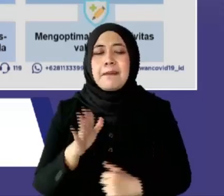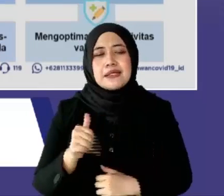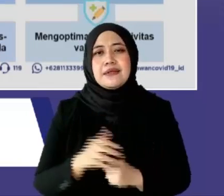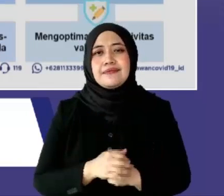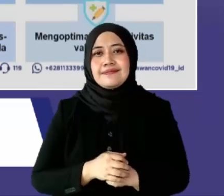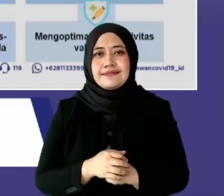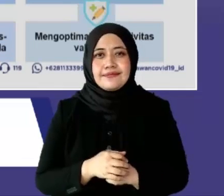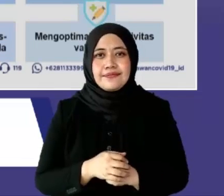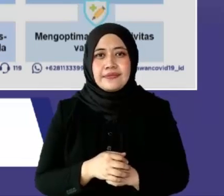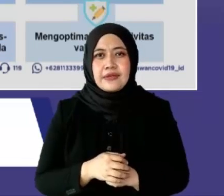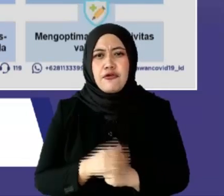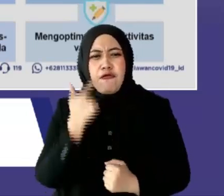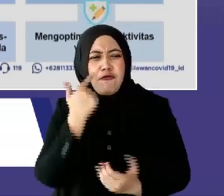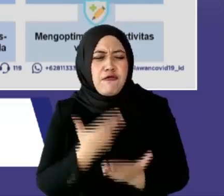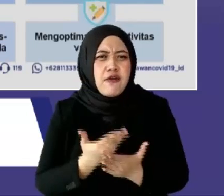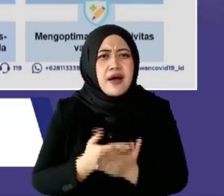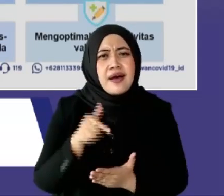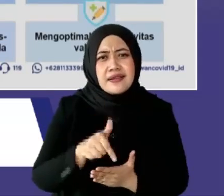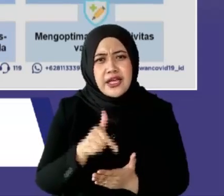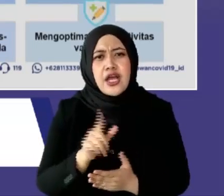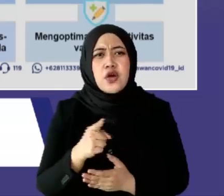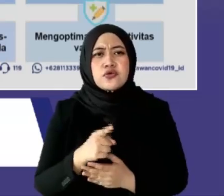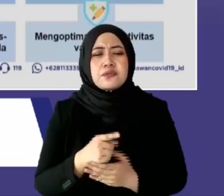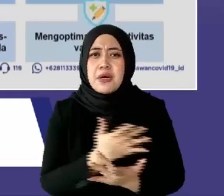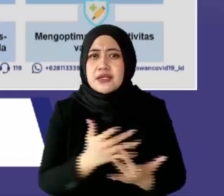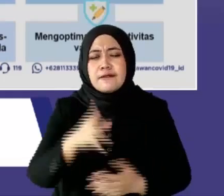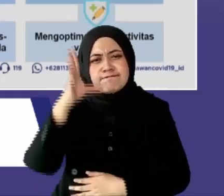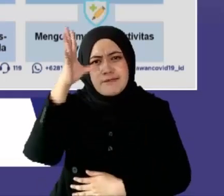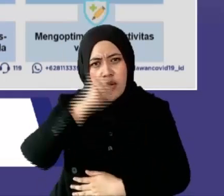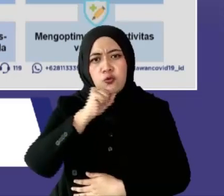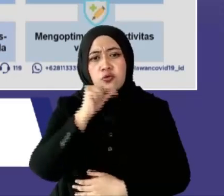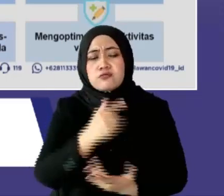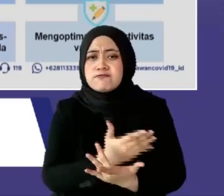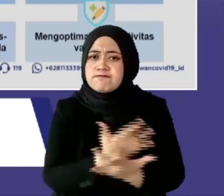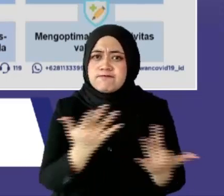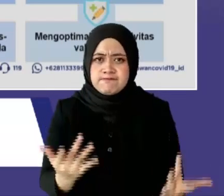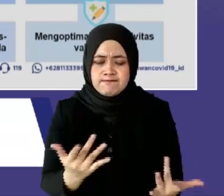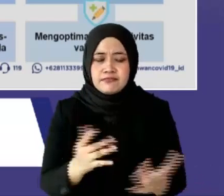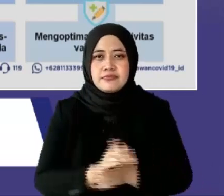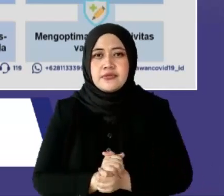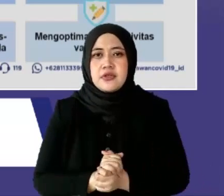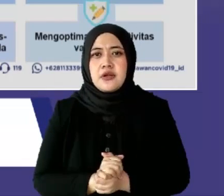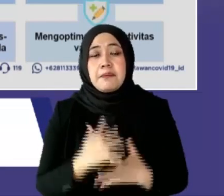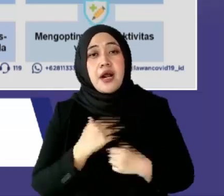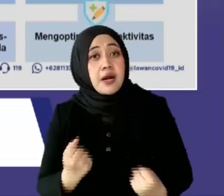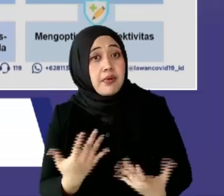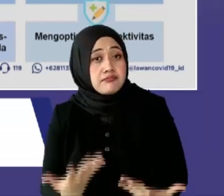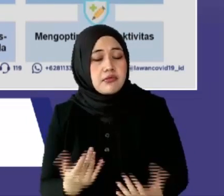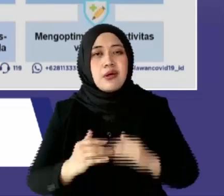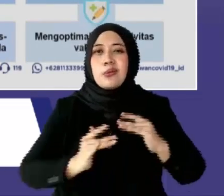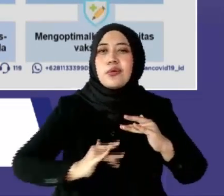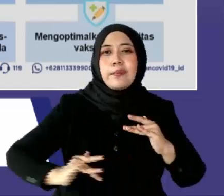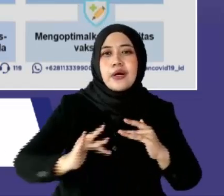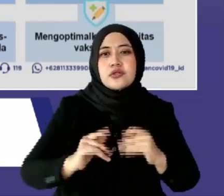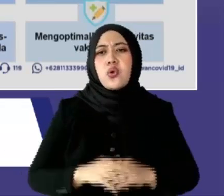Perlu ditekankan bahwa fakta ini patut menjadi pengetahuan bagi banyak pihak dan diharapkan bisa menjadi dasar